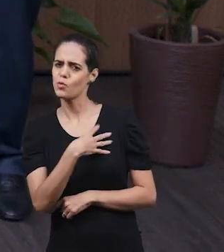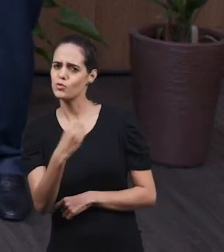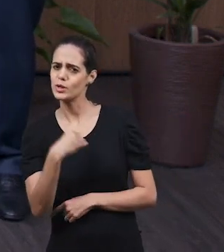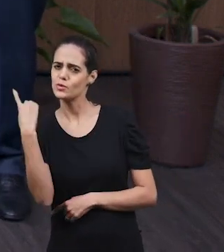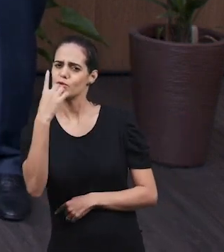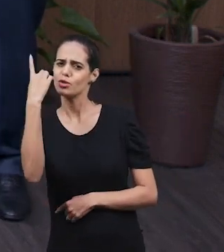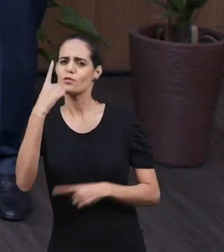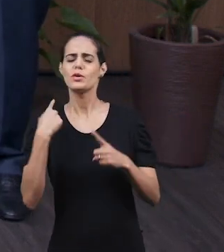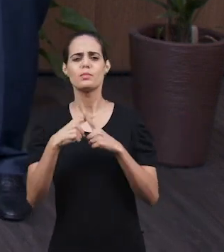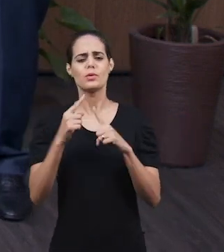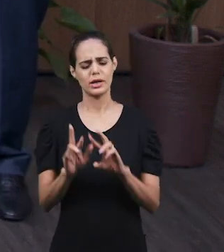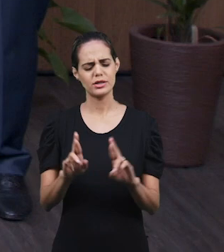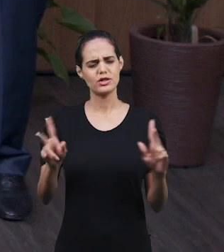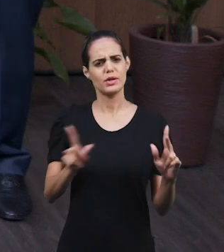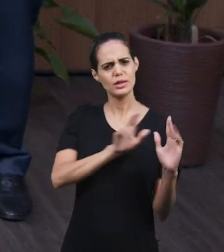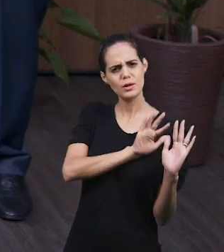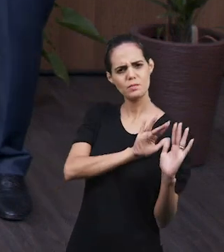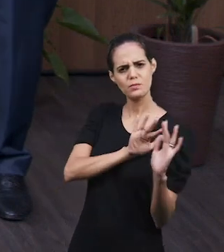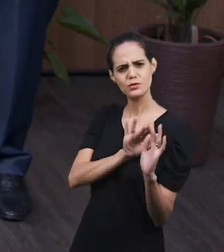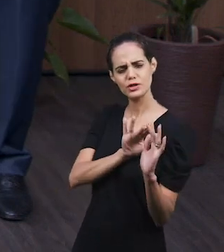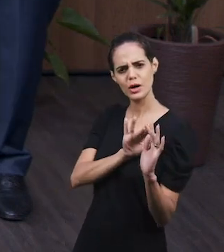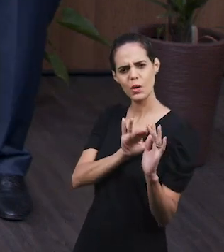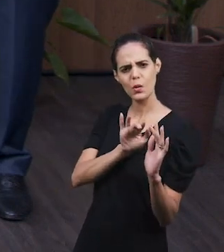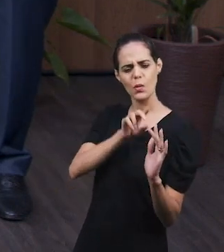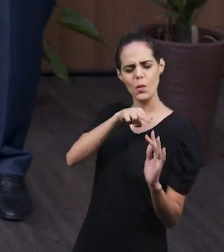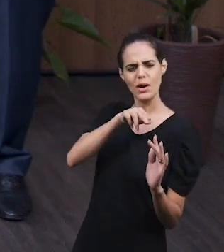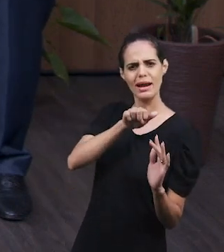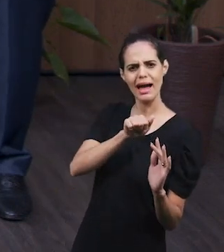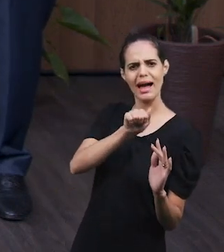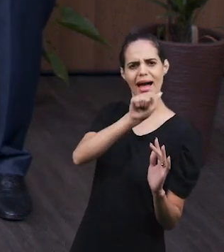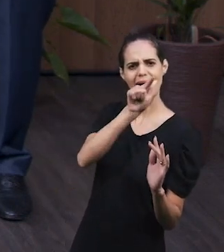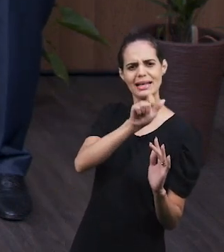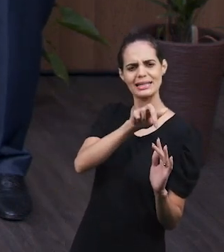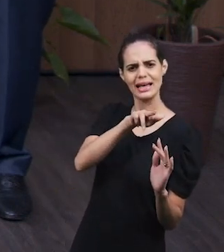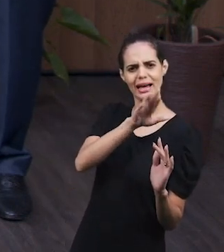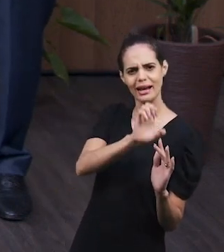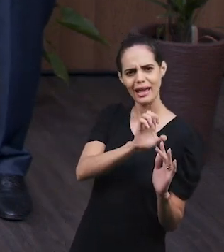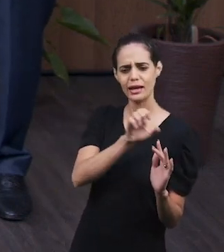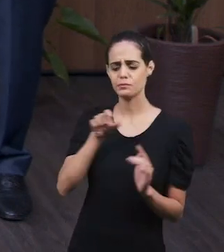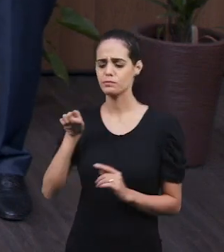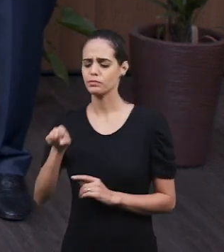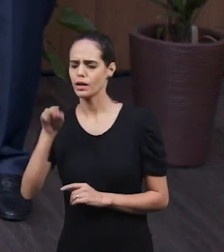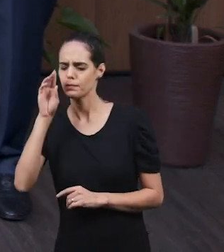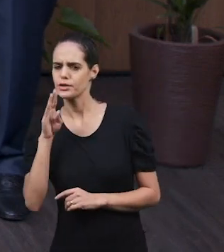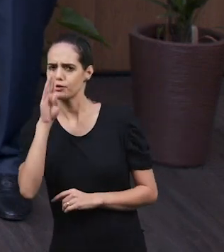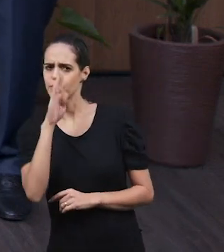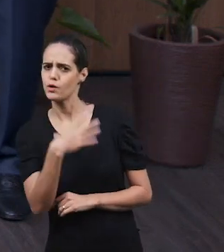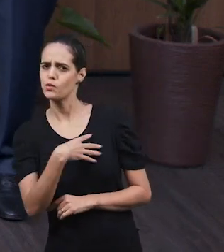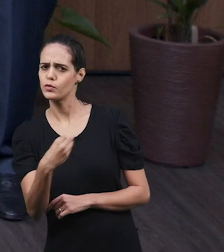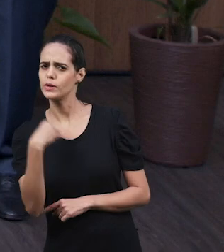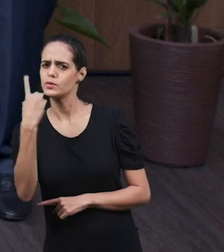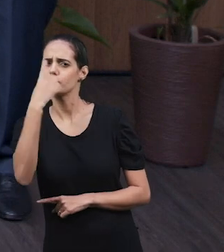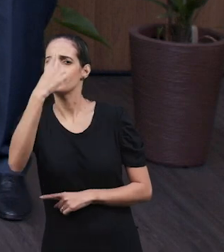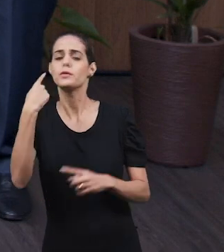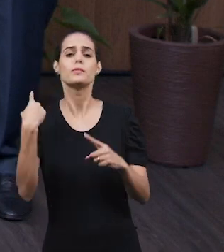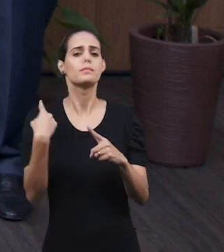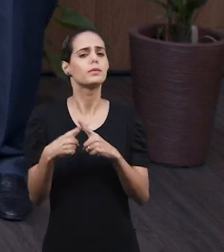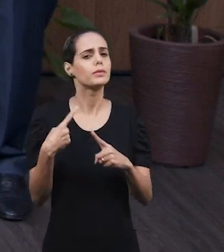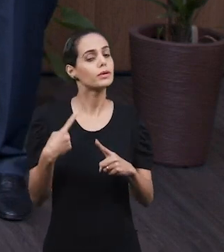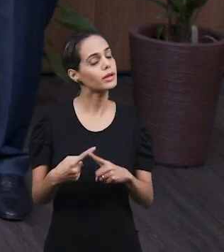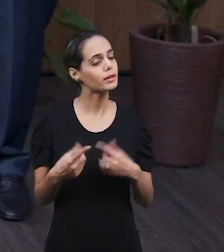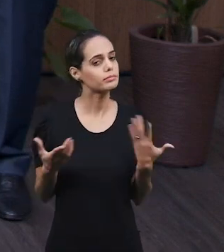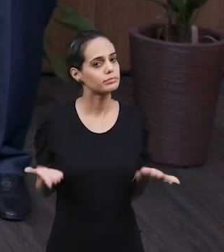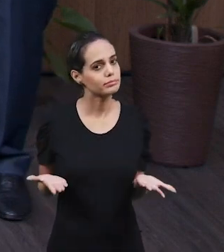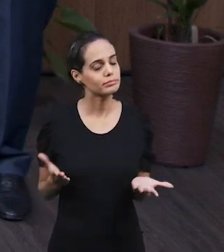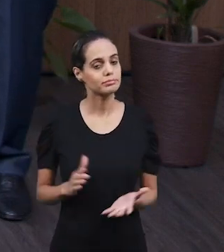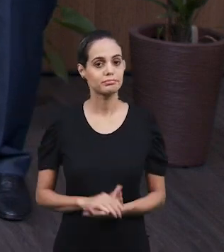cette référence, cette différence, Daniel? Exactement, Sergio, c'est intéressant. On va revenir sur ce point. Il a demandé